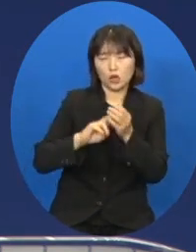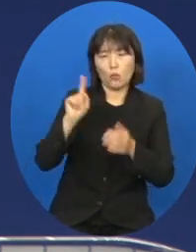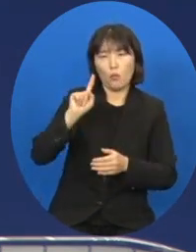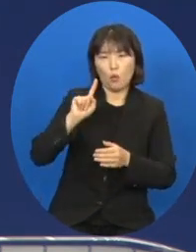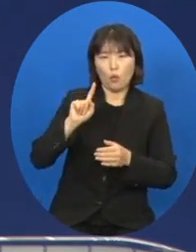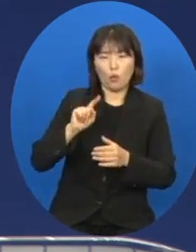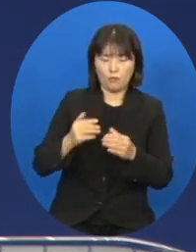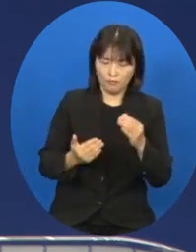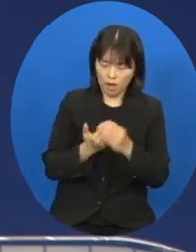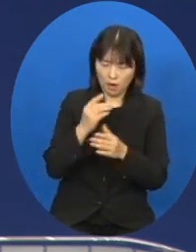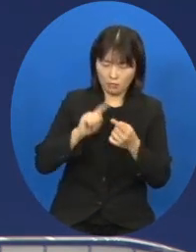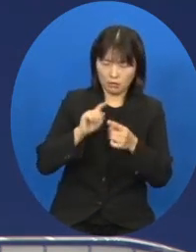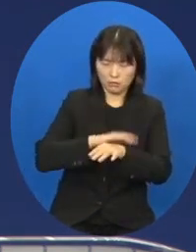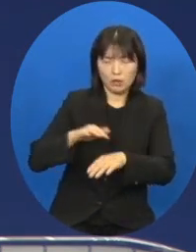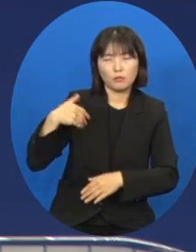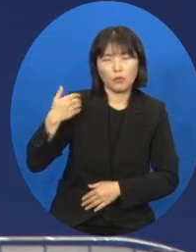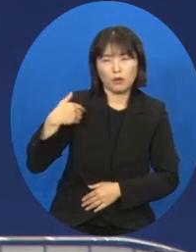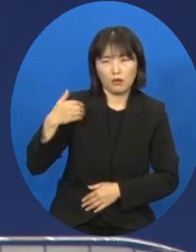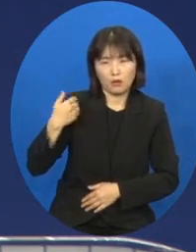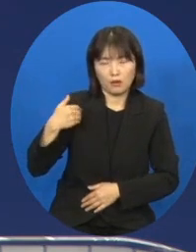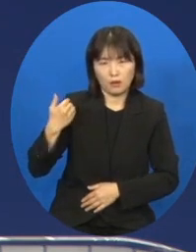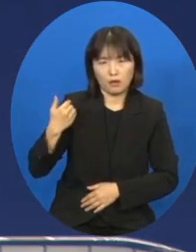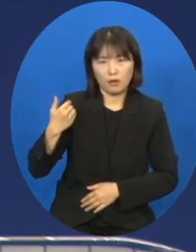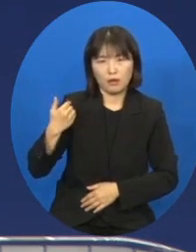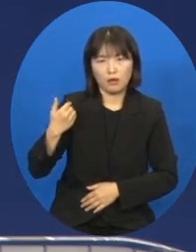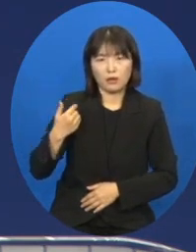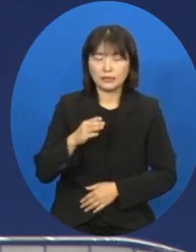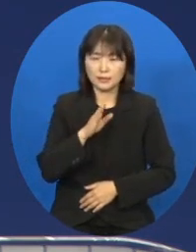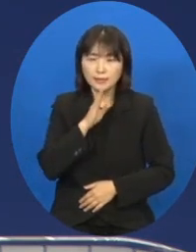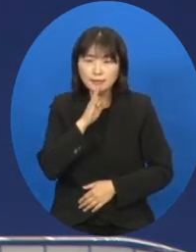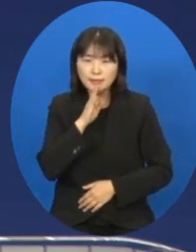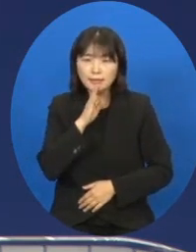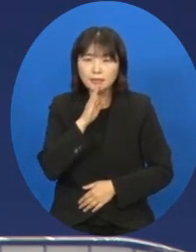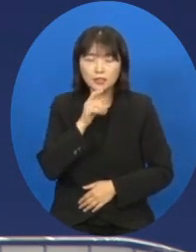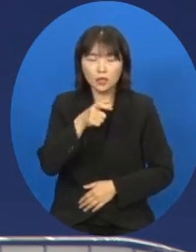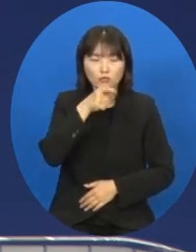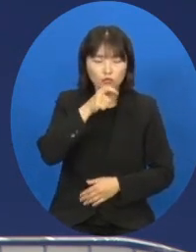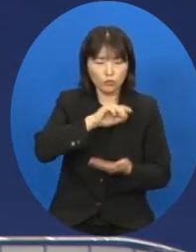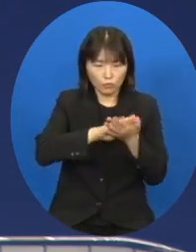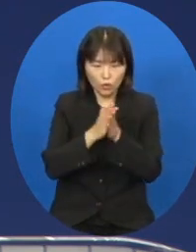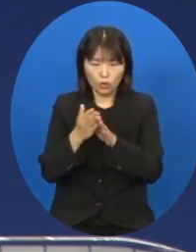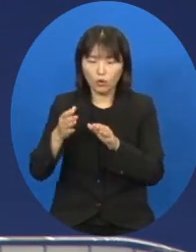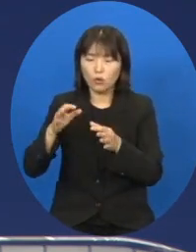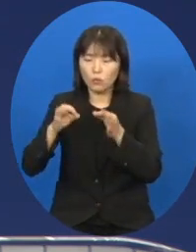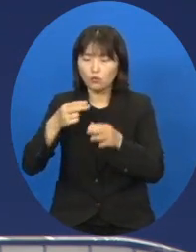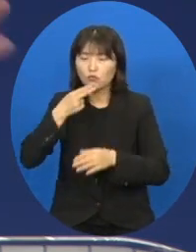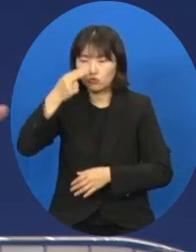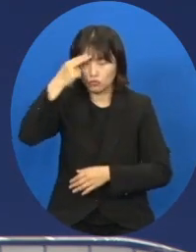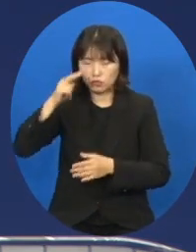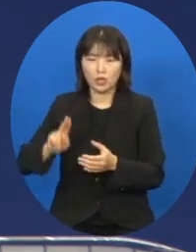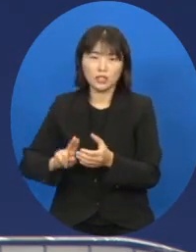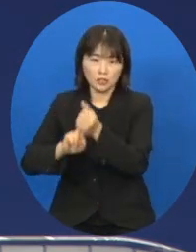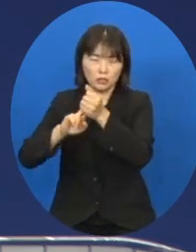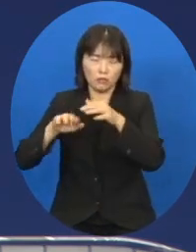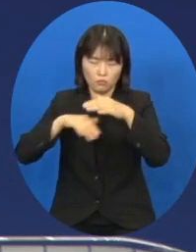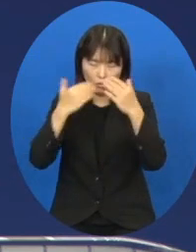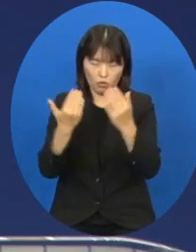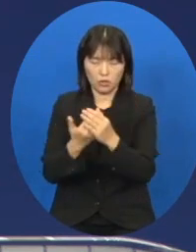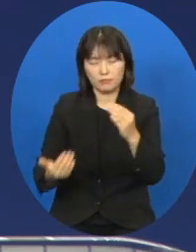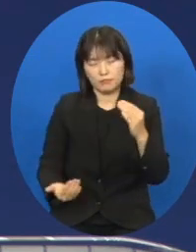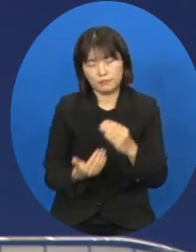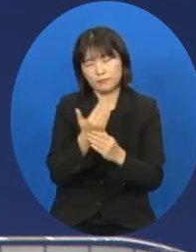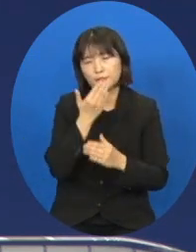스스로 잘 몰라서 그렇지, 실제로는 물이 포도주가 되는 기적이 우리 모두에게